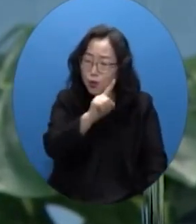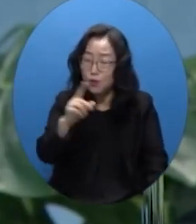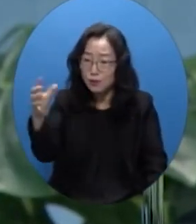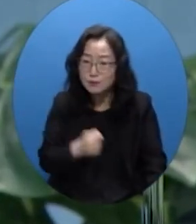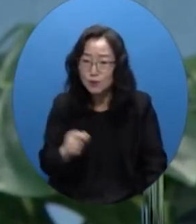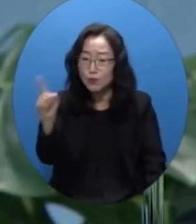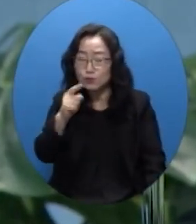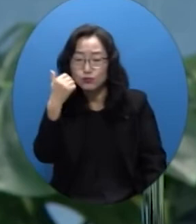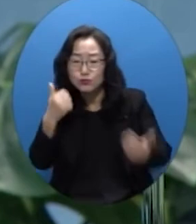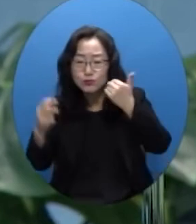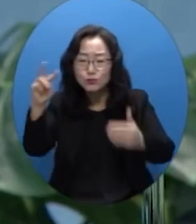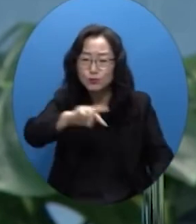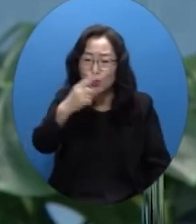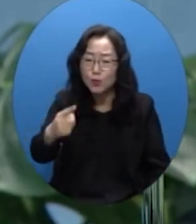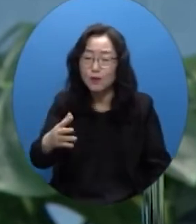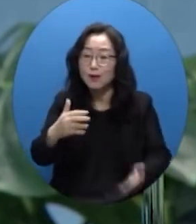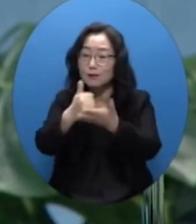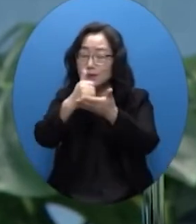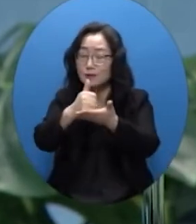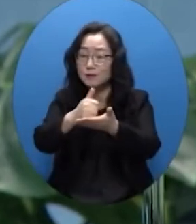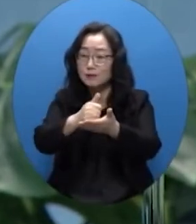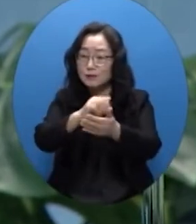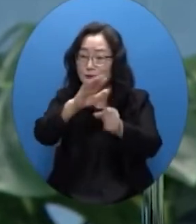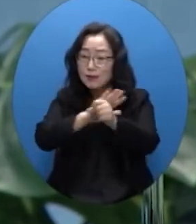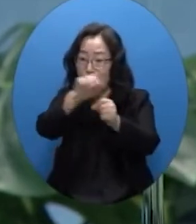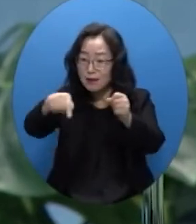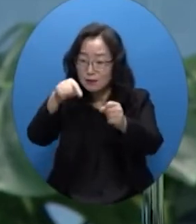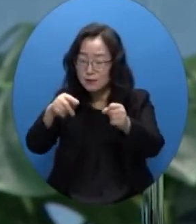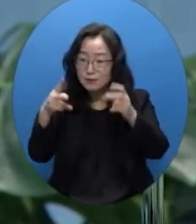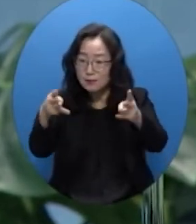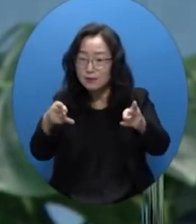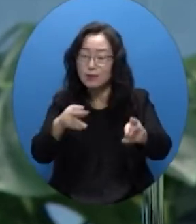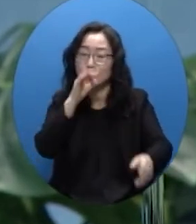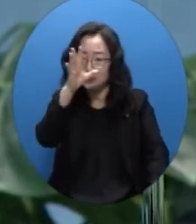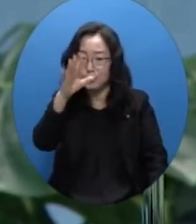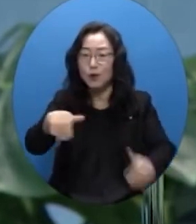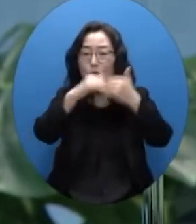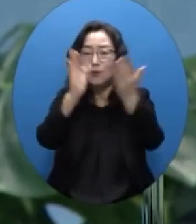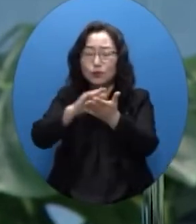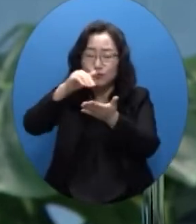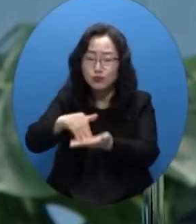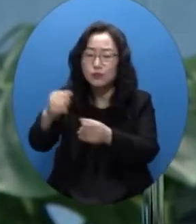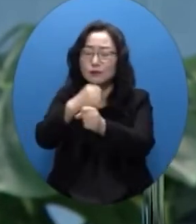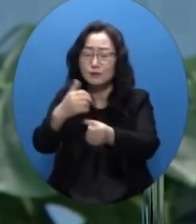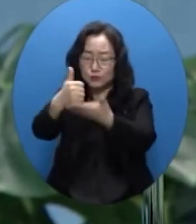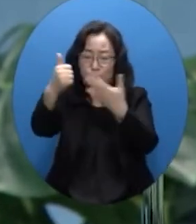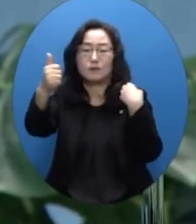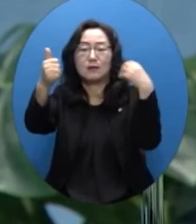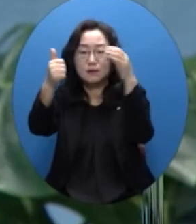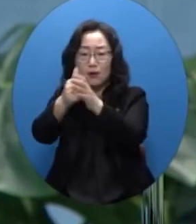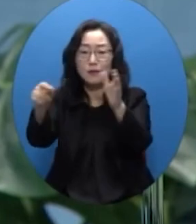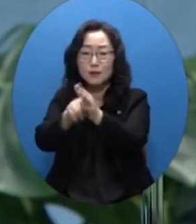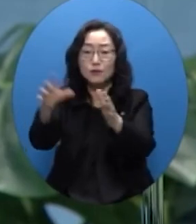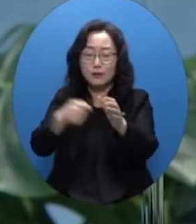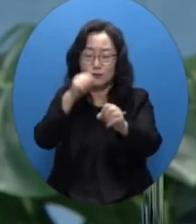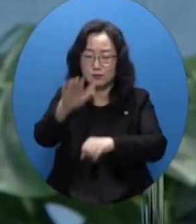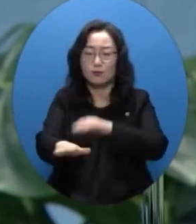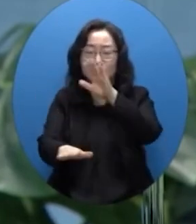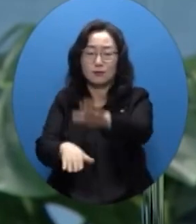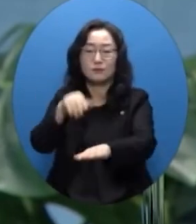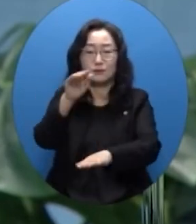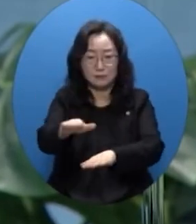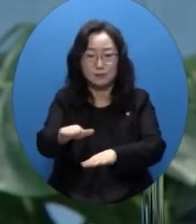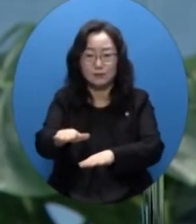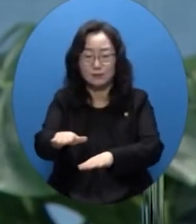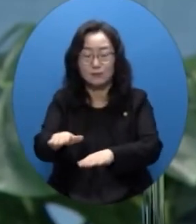너도 여러분을 그리스도의 사랑을 끊을 수 없을 것입니다 모든 무거운 짐을 취업 연애 놓고 믿음으로 전진 또 전진